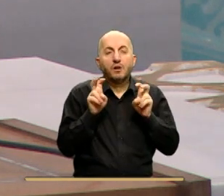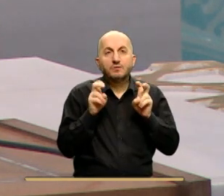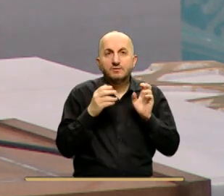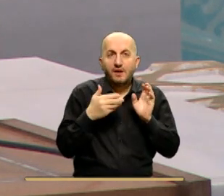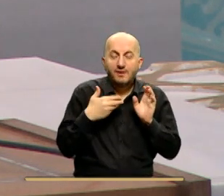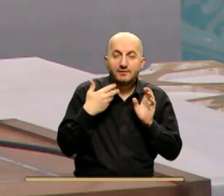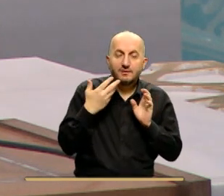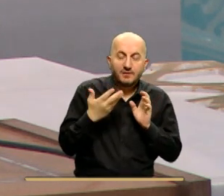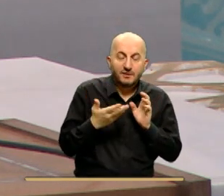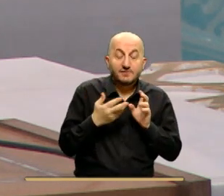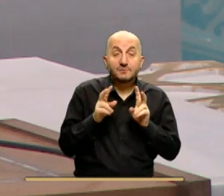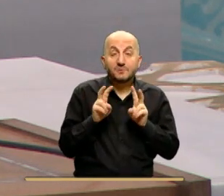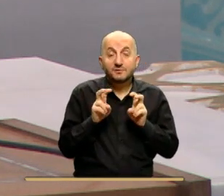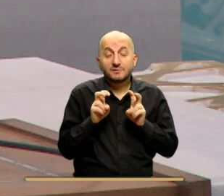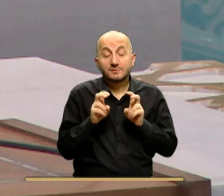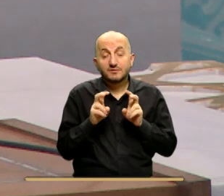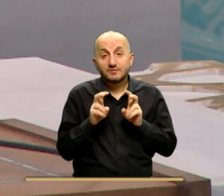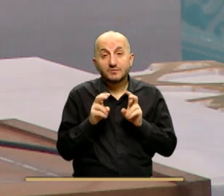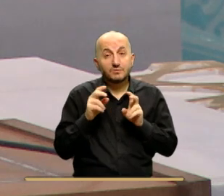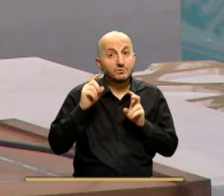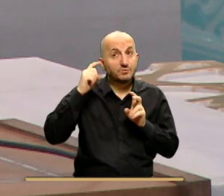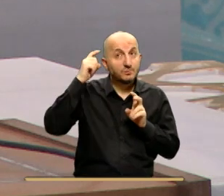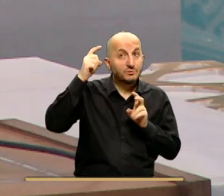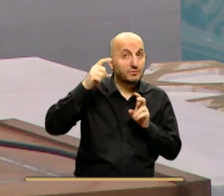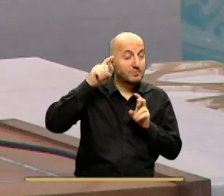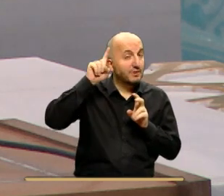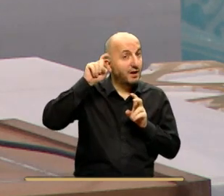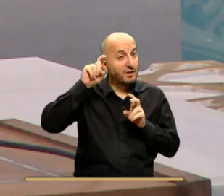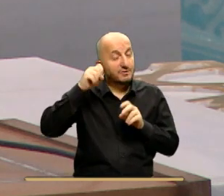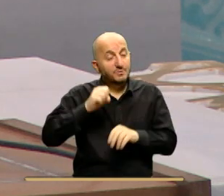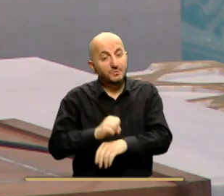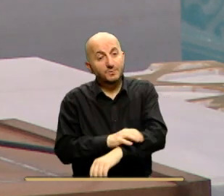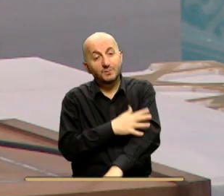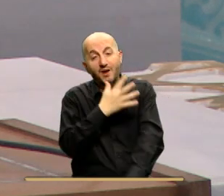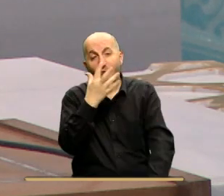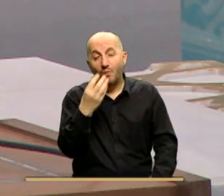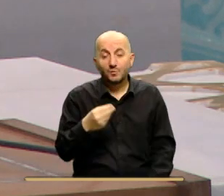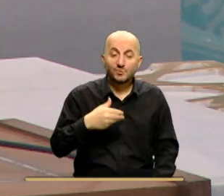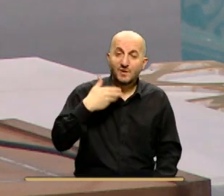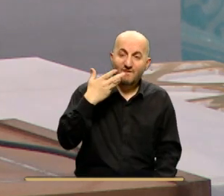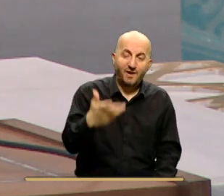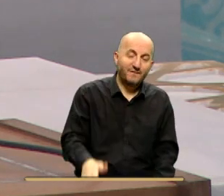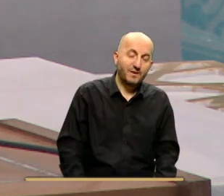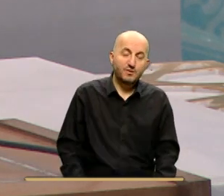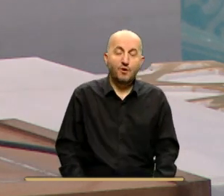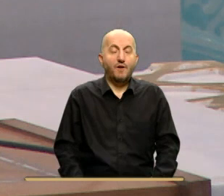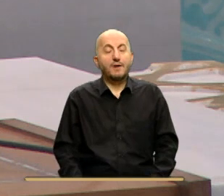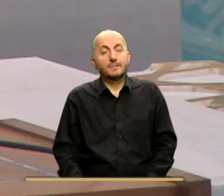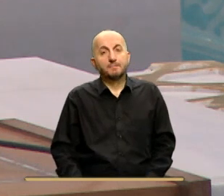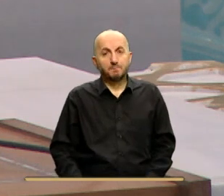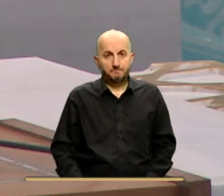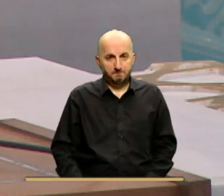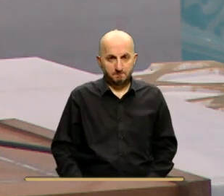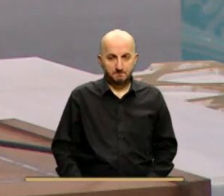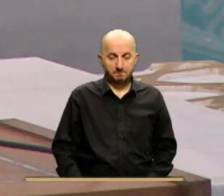kastedilen hususun aslında şuur, akıl ve duygular olduğunu ifade ediyorlar. Yani